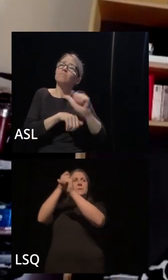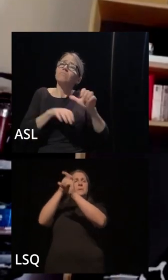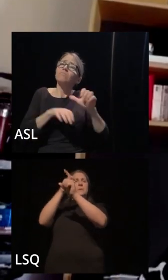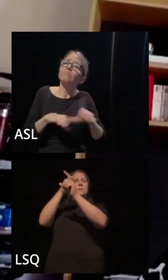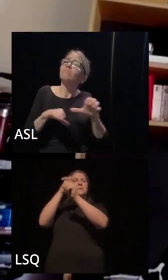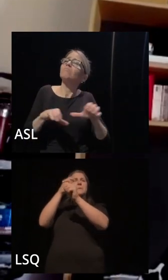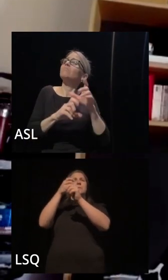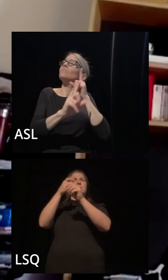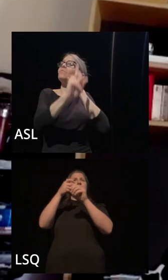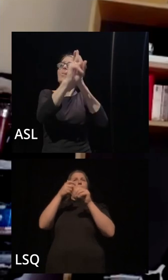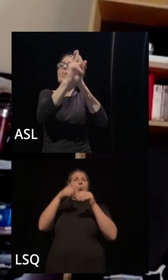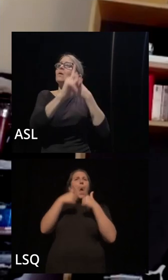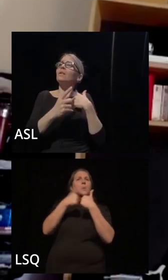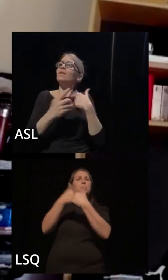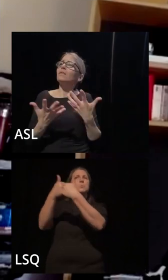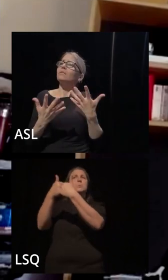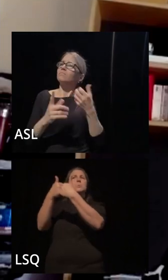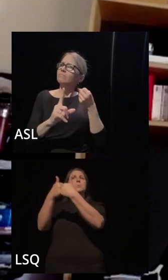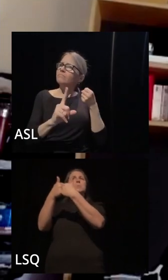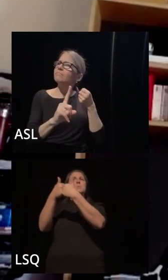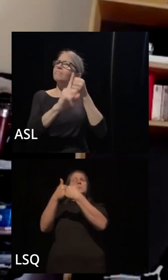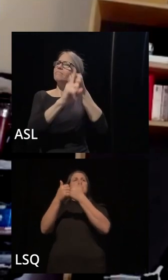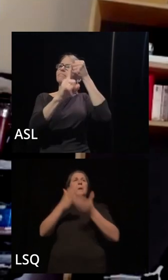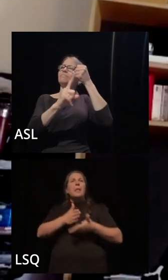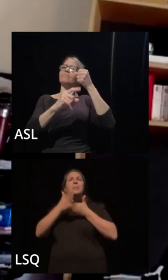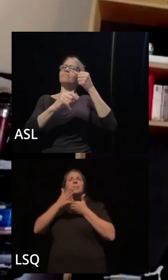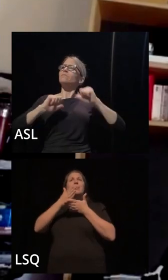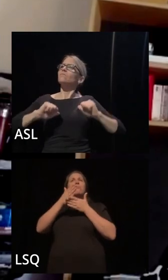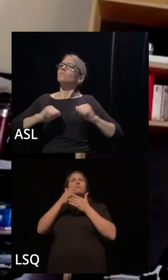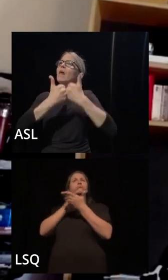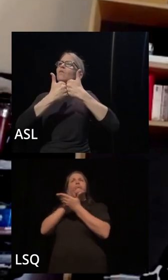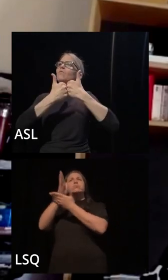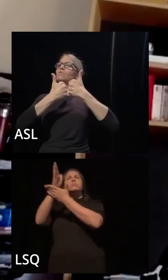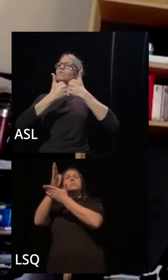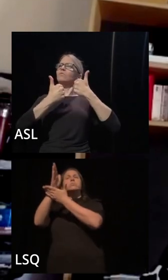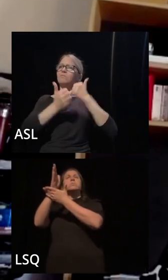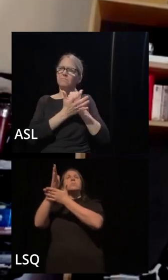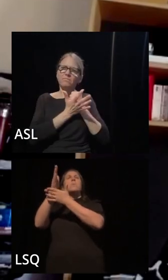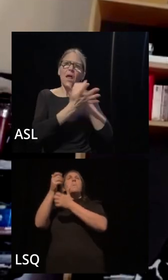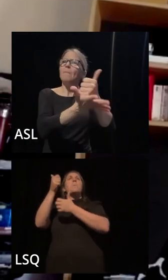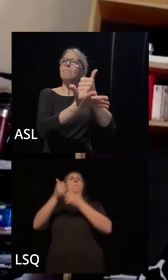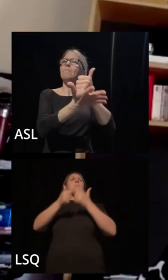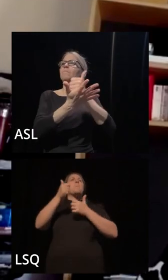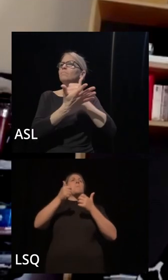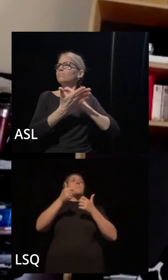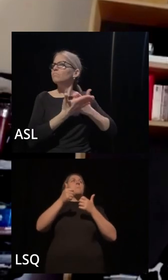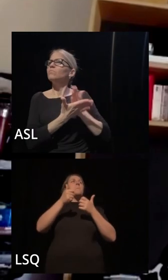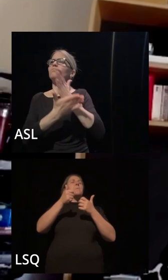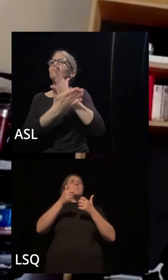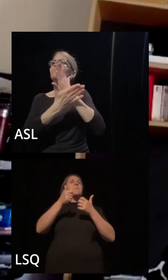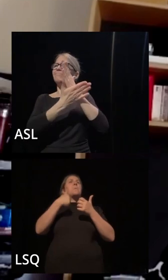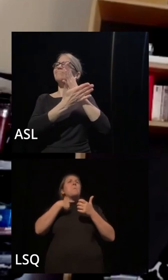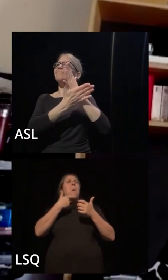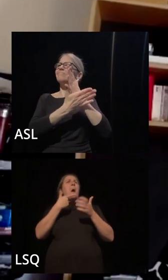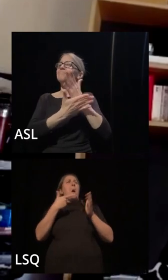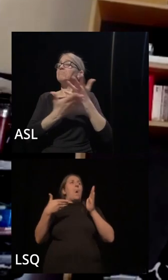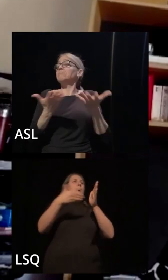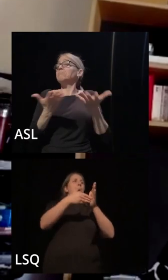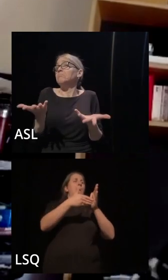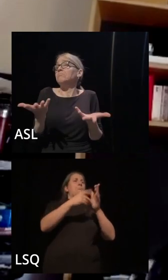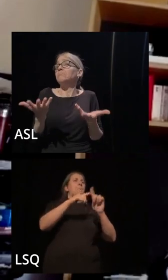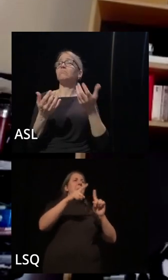de ce qui se joue et ne viennent pas au contraire renforcer ce qui est dénoncé. Et vous voyez que